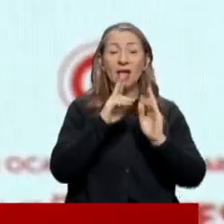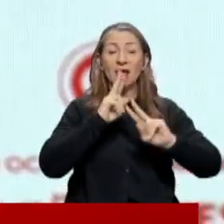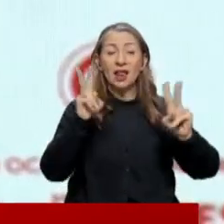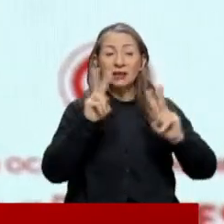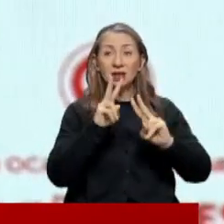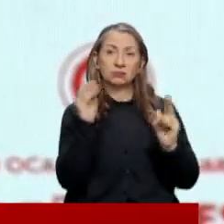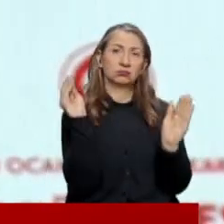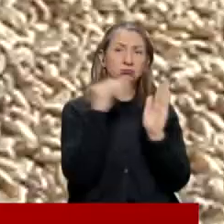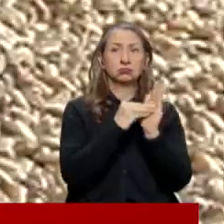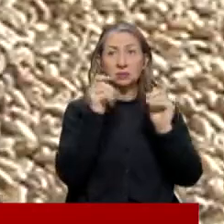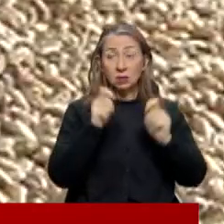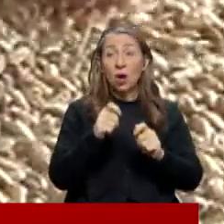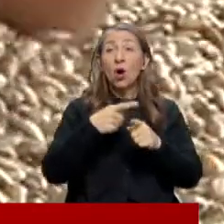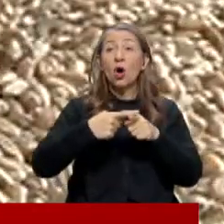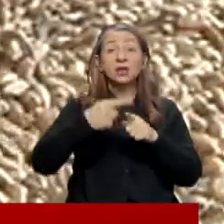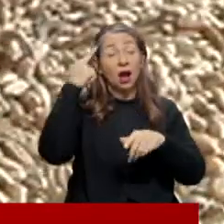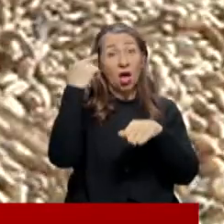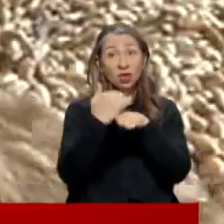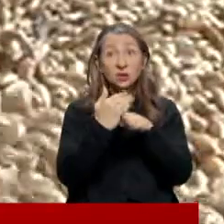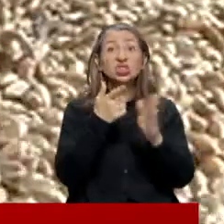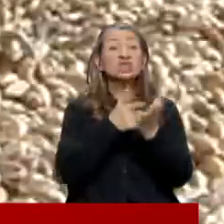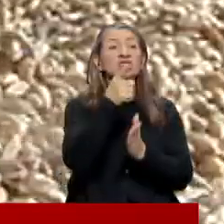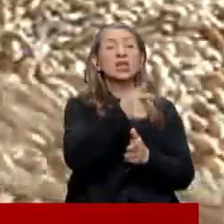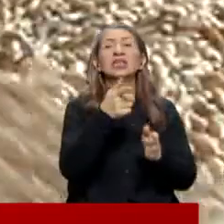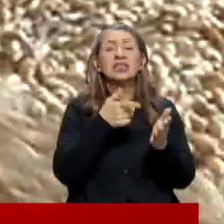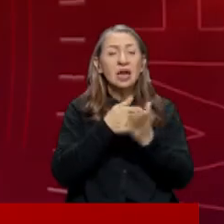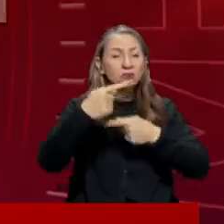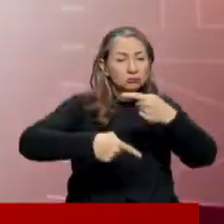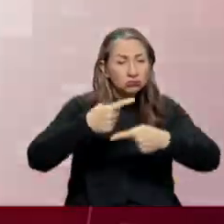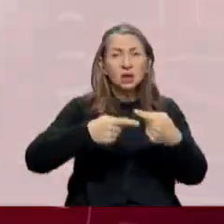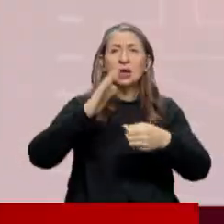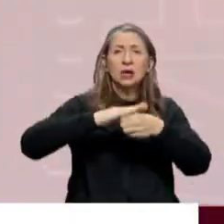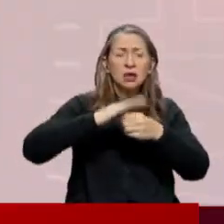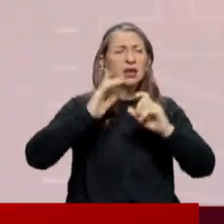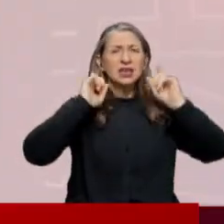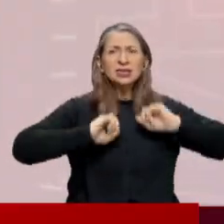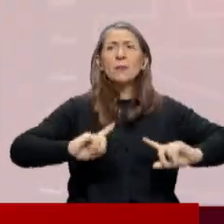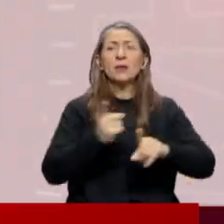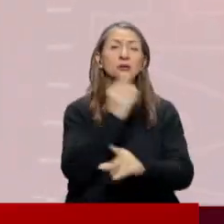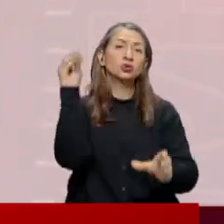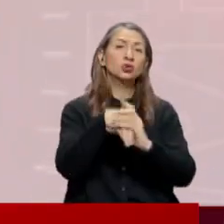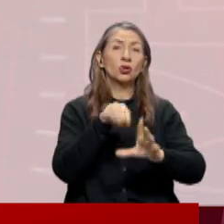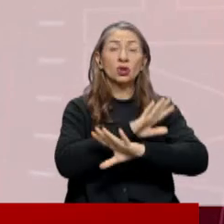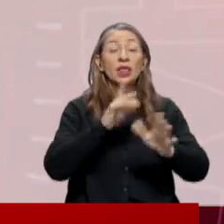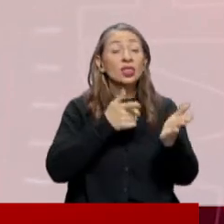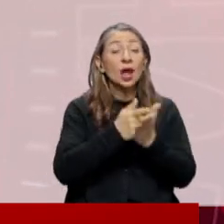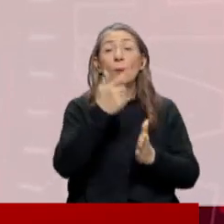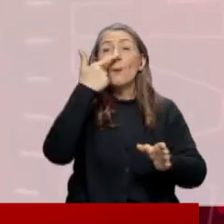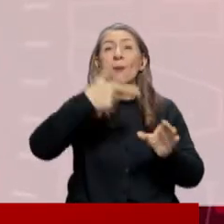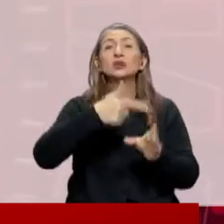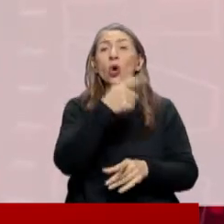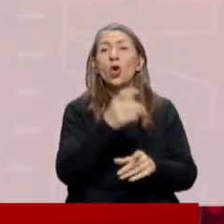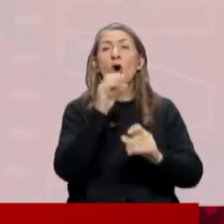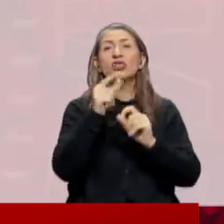elektrik tarifesi uygulayacak. Ortak mutabakatta çiftçinin tarım makinesi, traktörünün haciz edilmesine son verilecek. Tarımda kullanılan mazotta